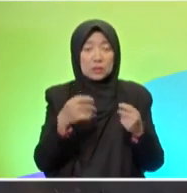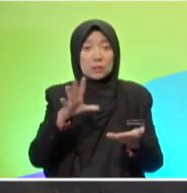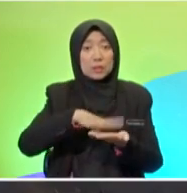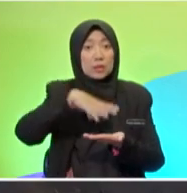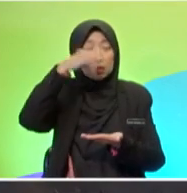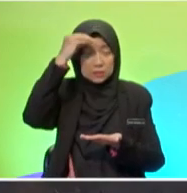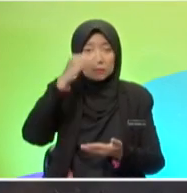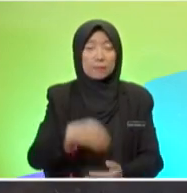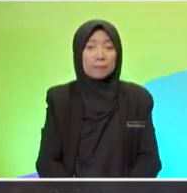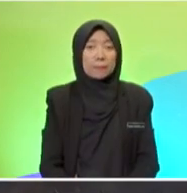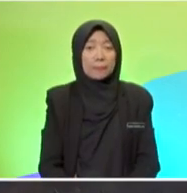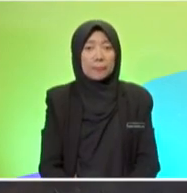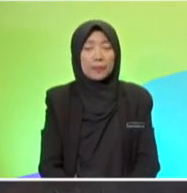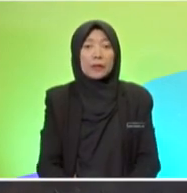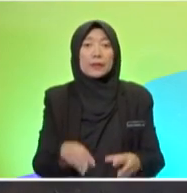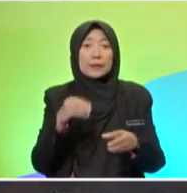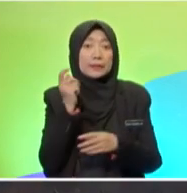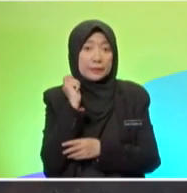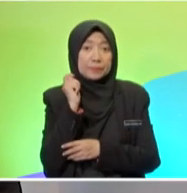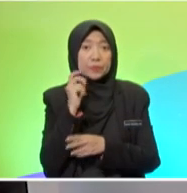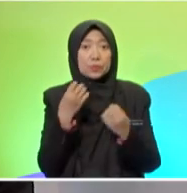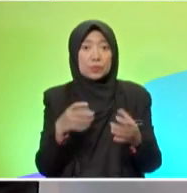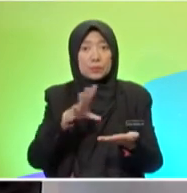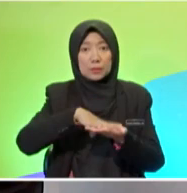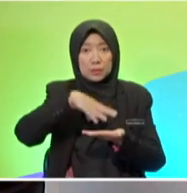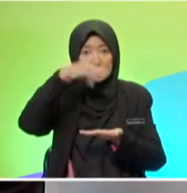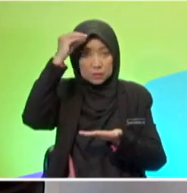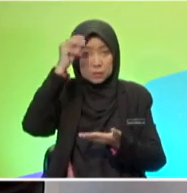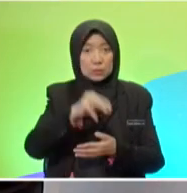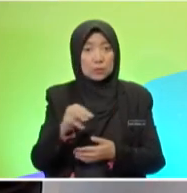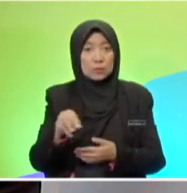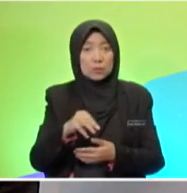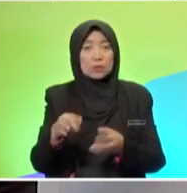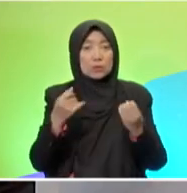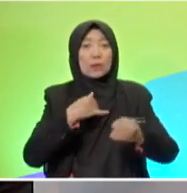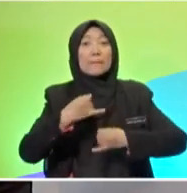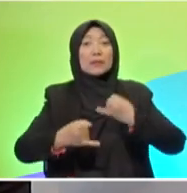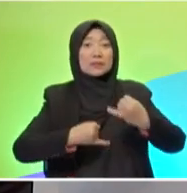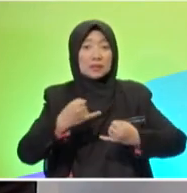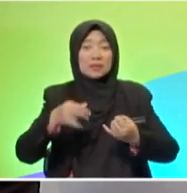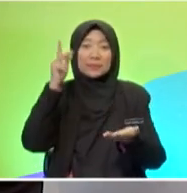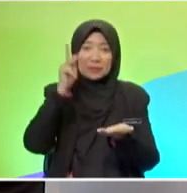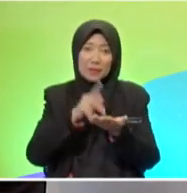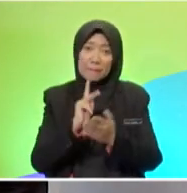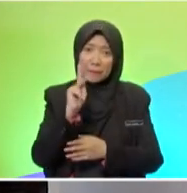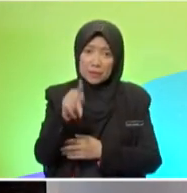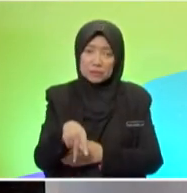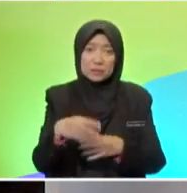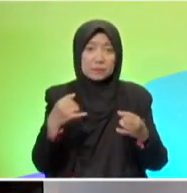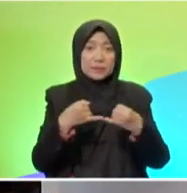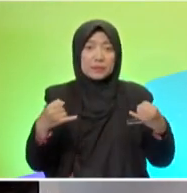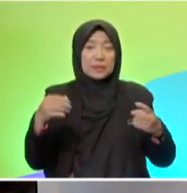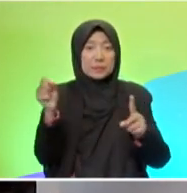dalam ilmu ini tadi kita sudah belajar di mana anak-anak murid kita dia udah berjaya untuk Kenapa sih jenis kendaraan